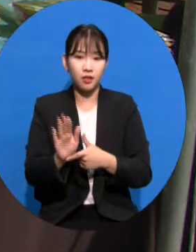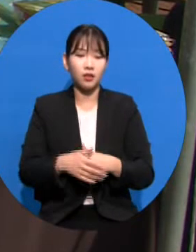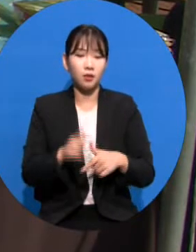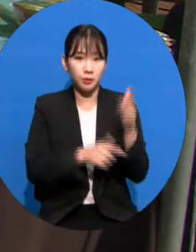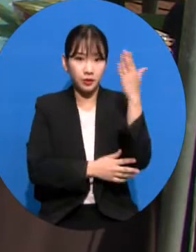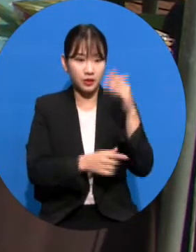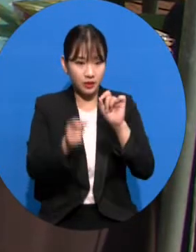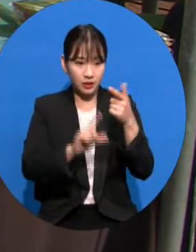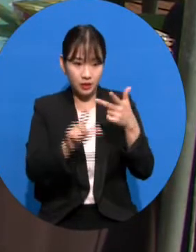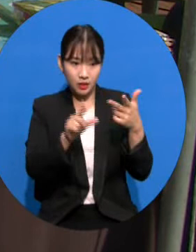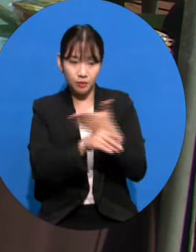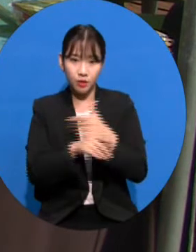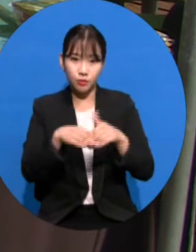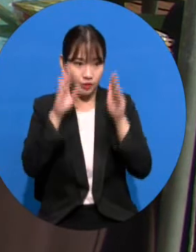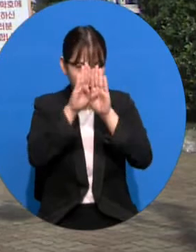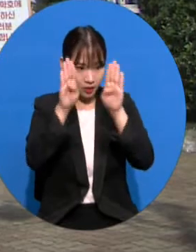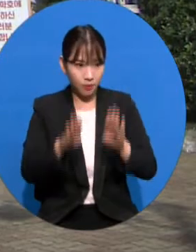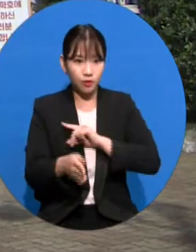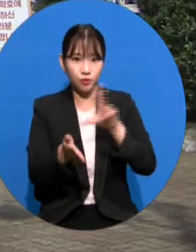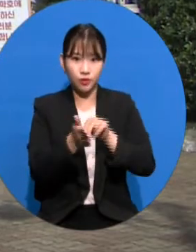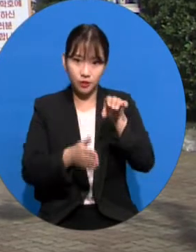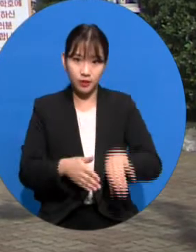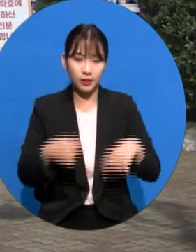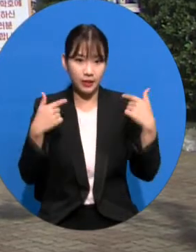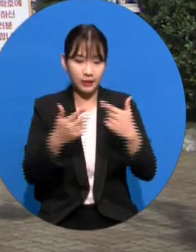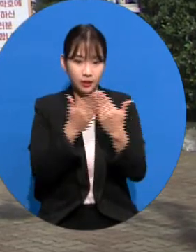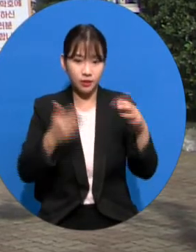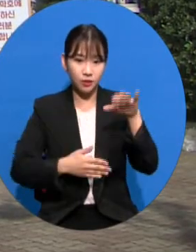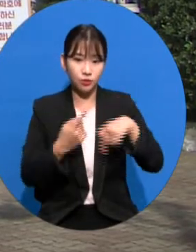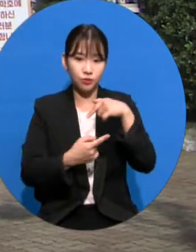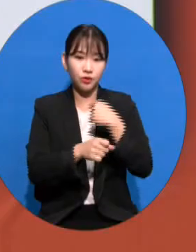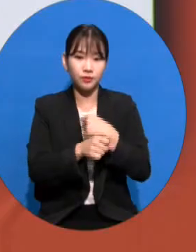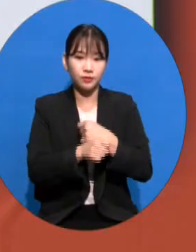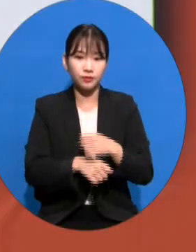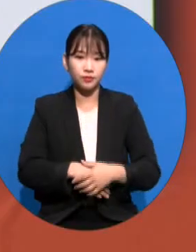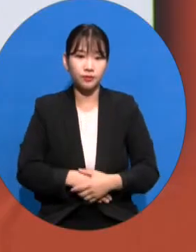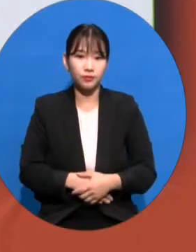목포시는 오는 7일부터 문학박람회 주재관을 상설 전시관으로 운영합니다.